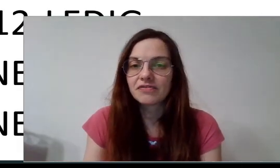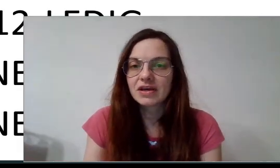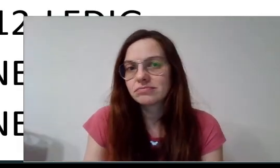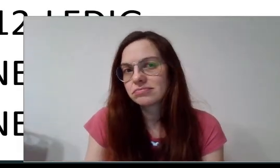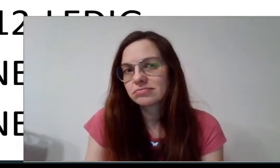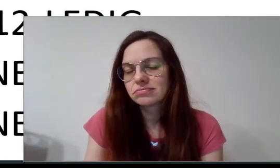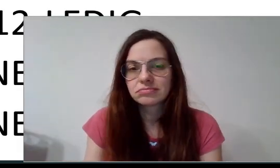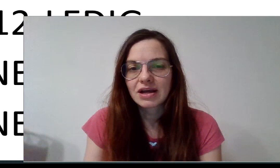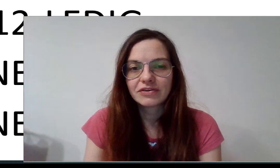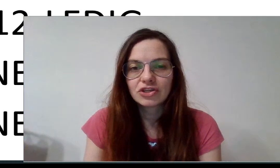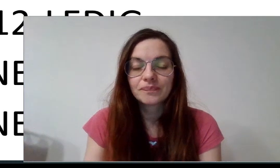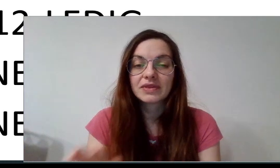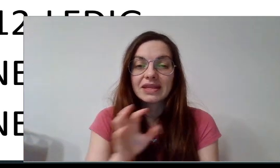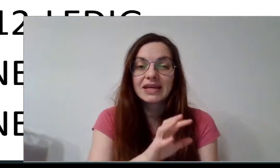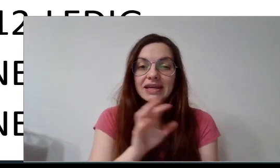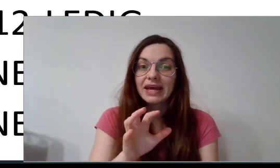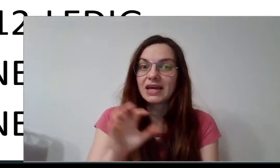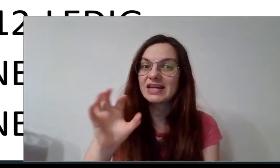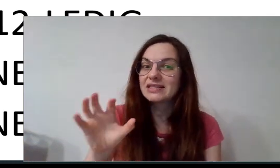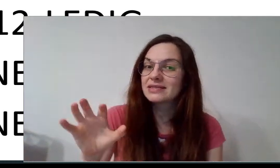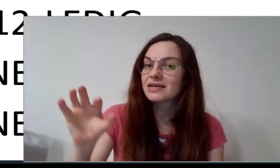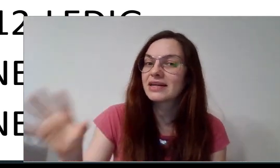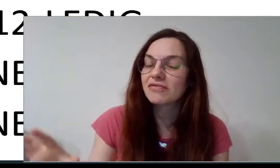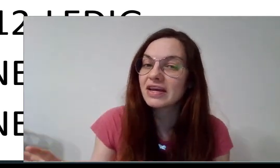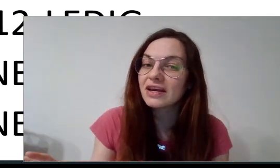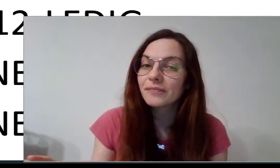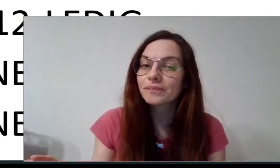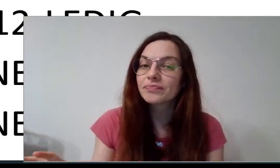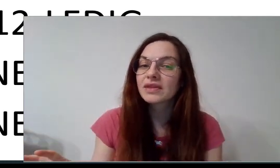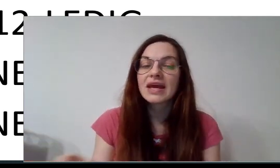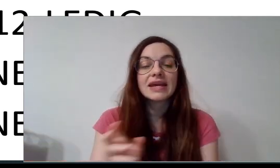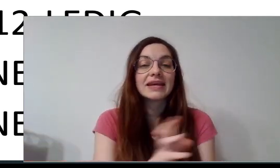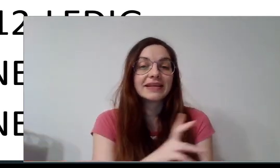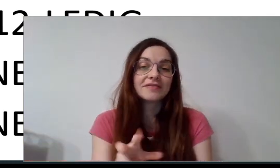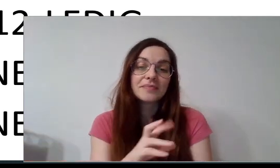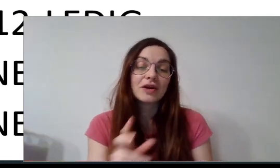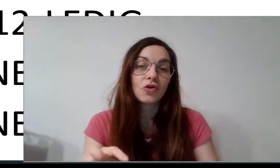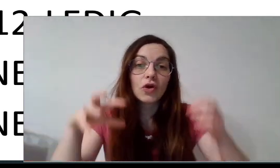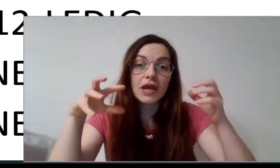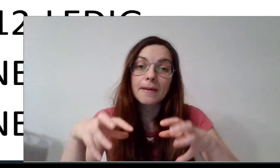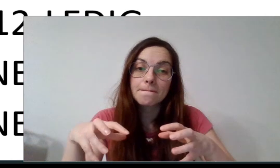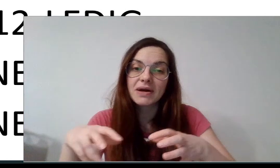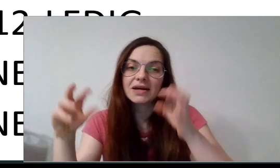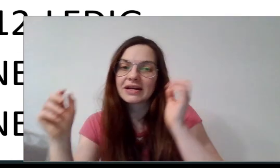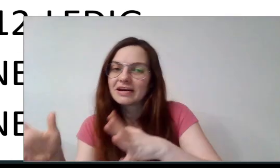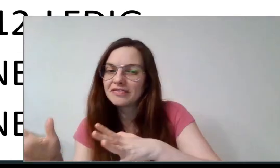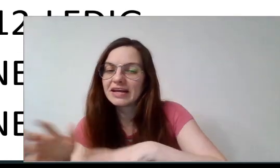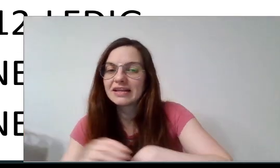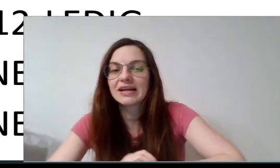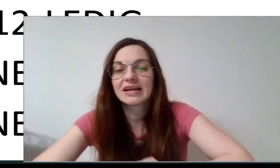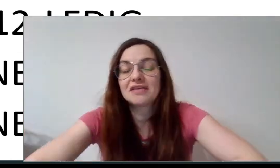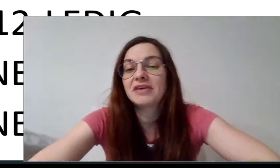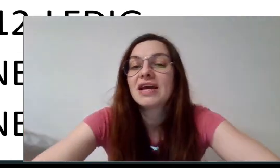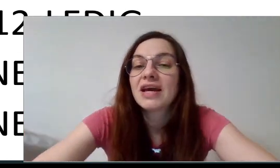Das Café, kafić, ich gehe ins Café, ich treffe Marco im